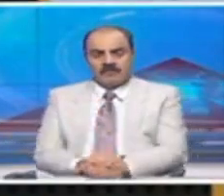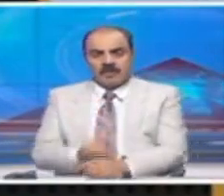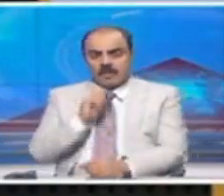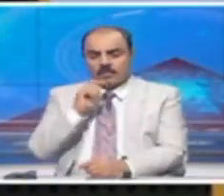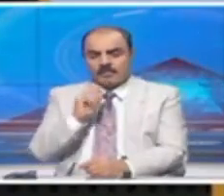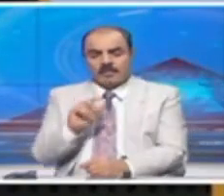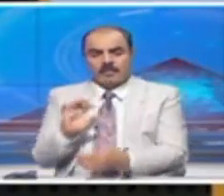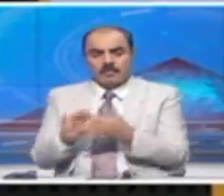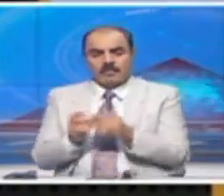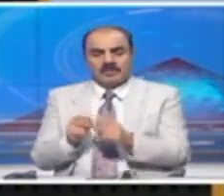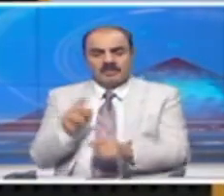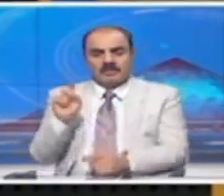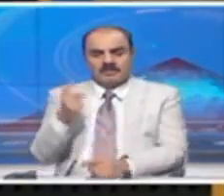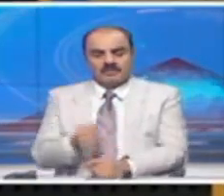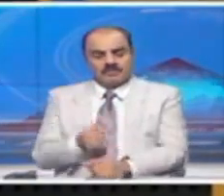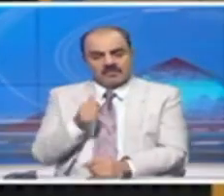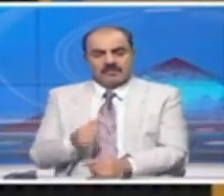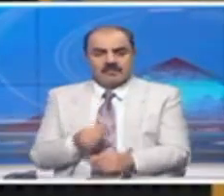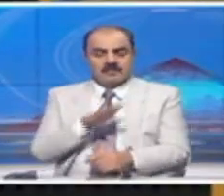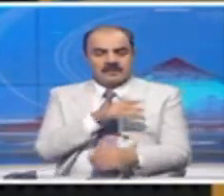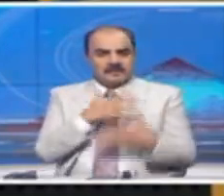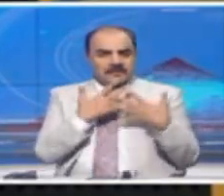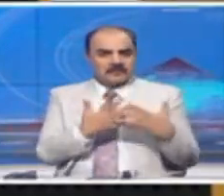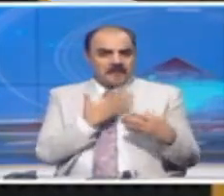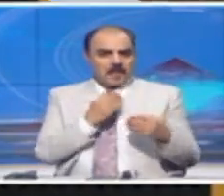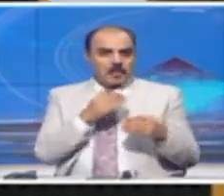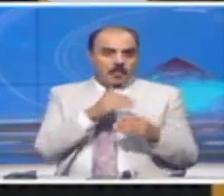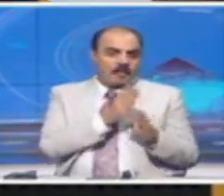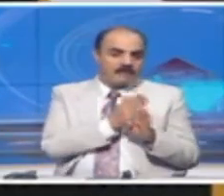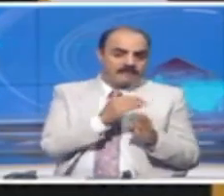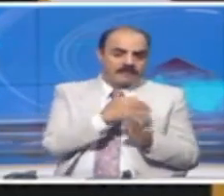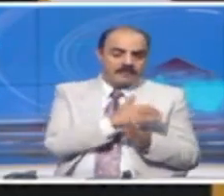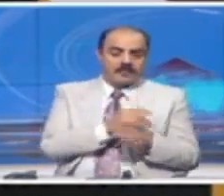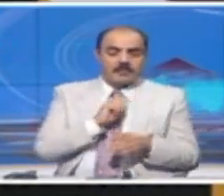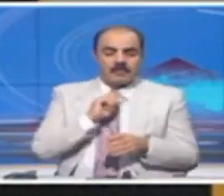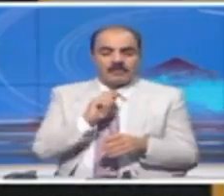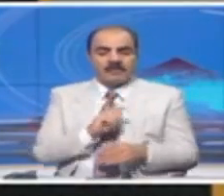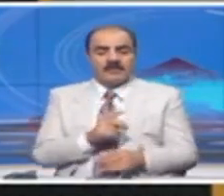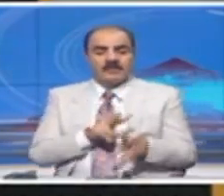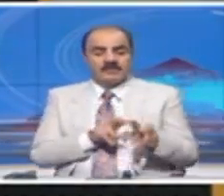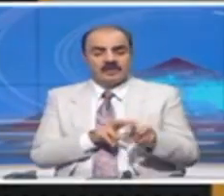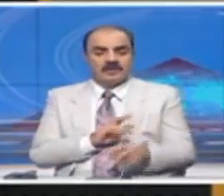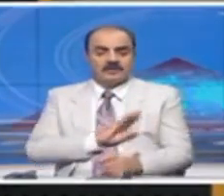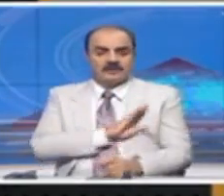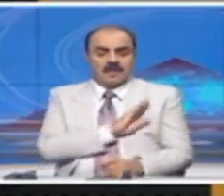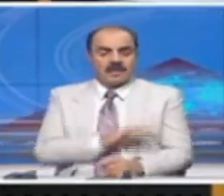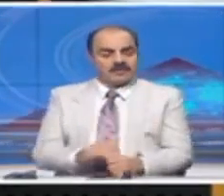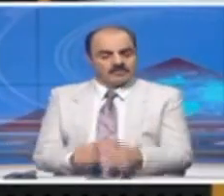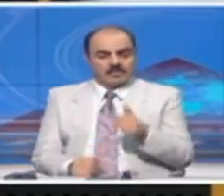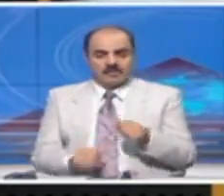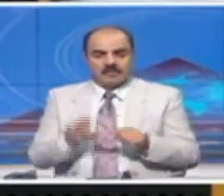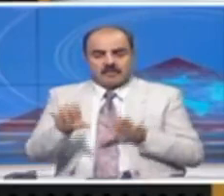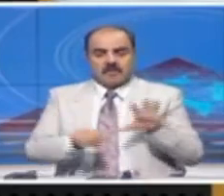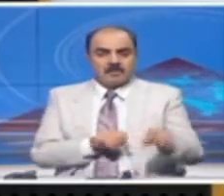دمياط وبورسعيد والدقهلية ومنطقة السحر والجمال بنطاق محافظتي الشرقية والإسماعيلية، تم